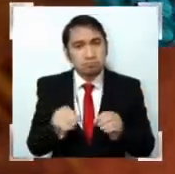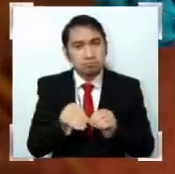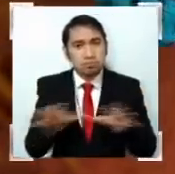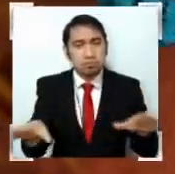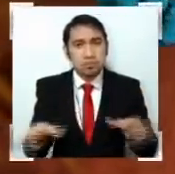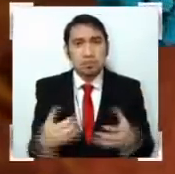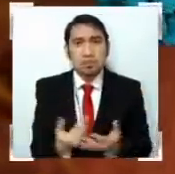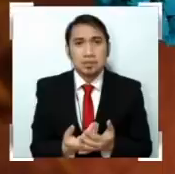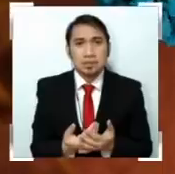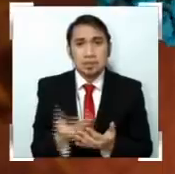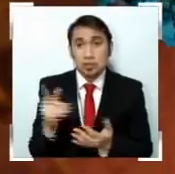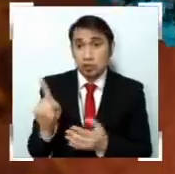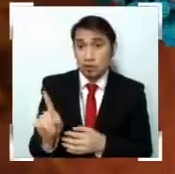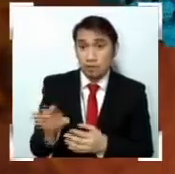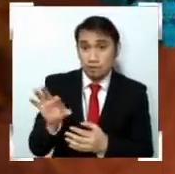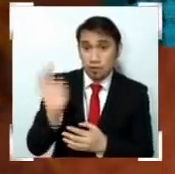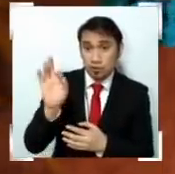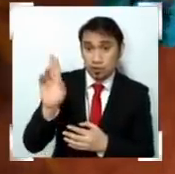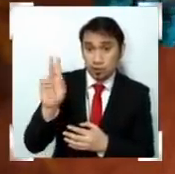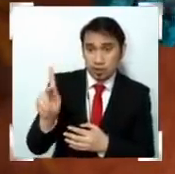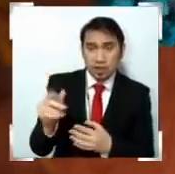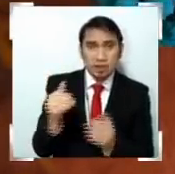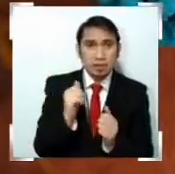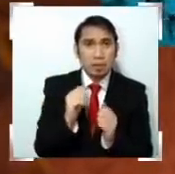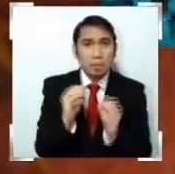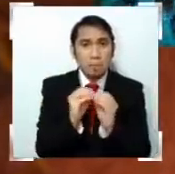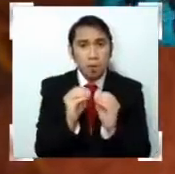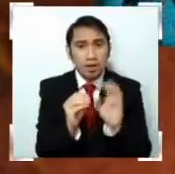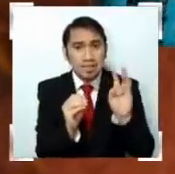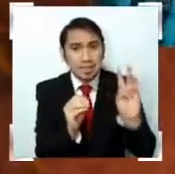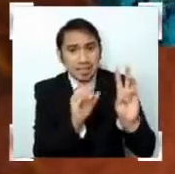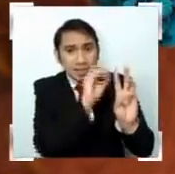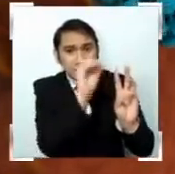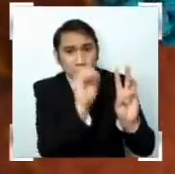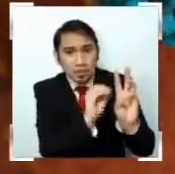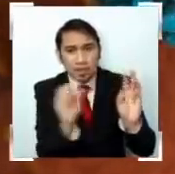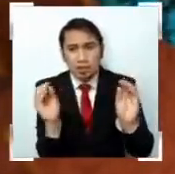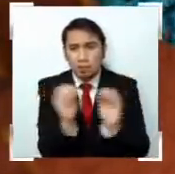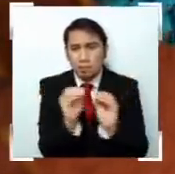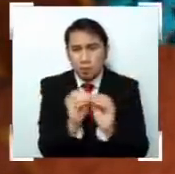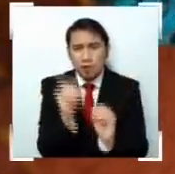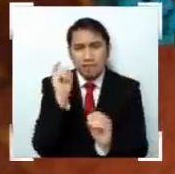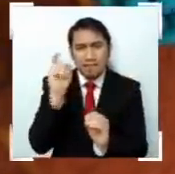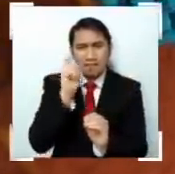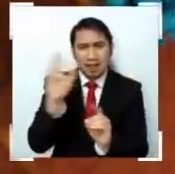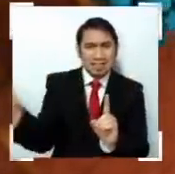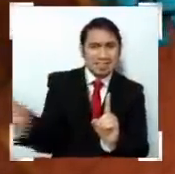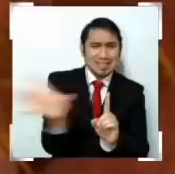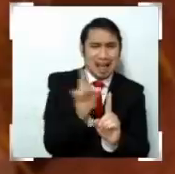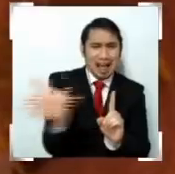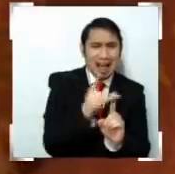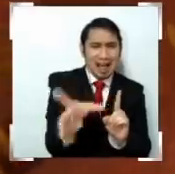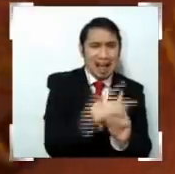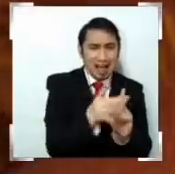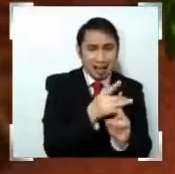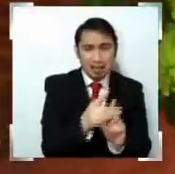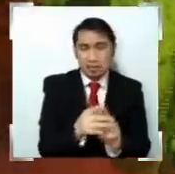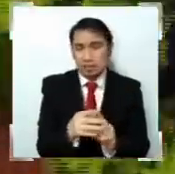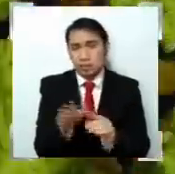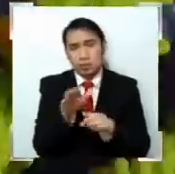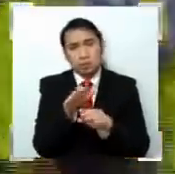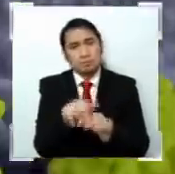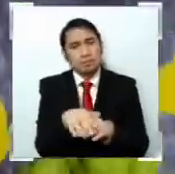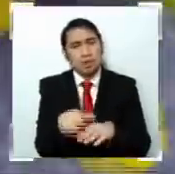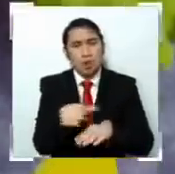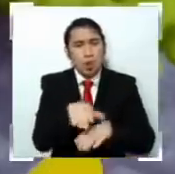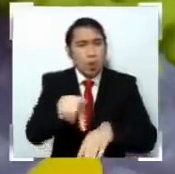United Kingdom, 60% more transmissible o mas nakakahawa ang Delta variant. Mas matagal din daw ang gamutan. At ayon sa Philippine